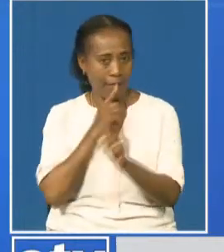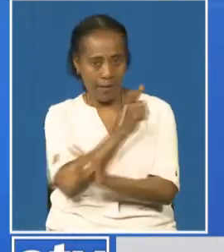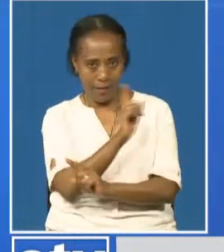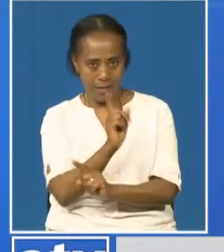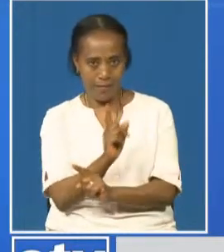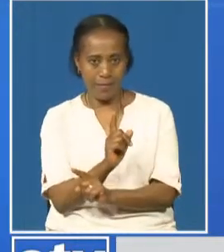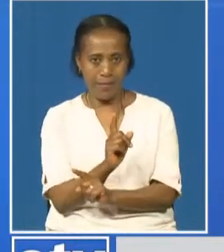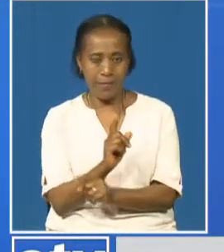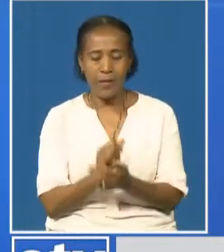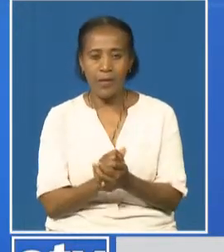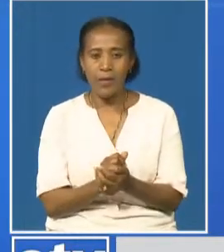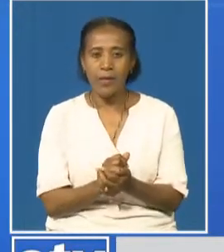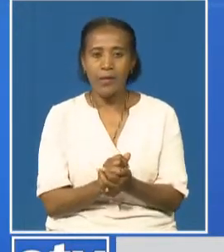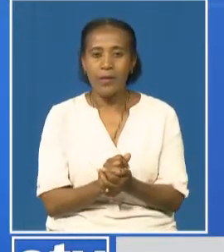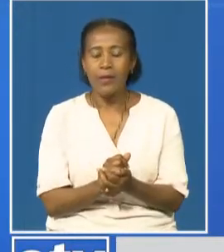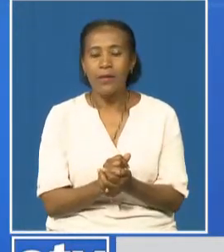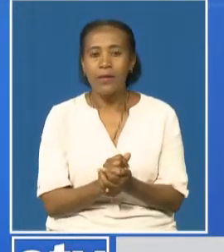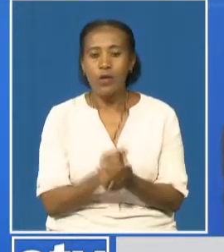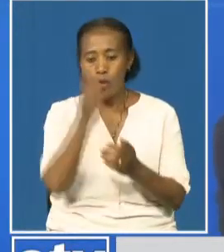ሳይሆን